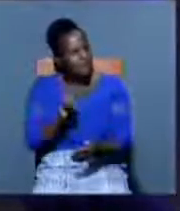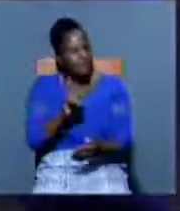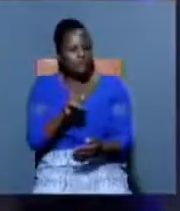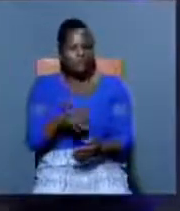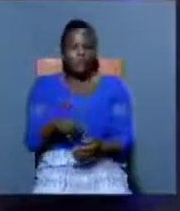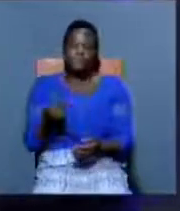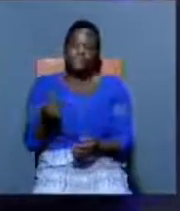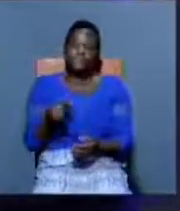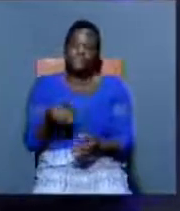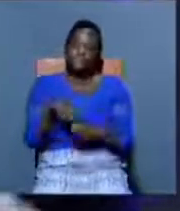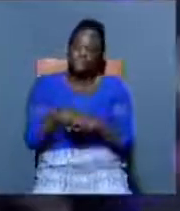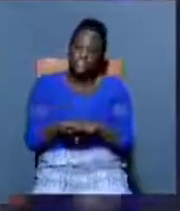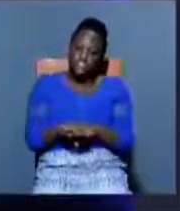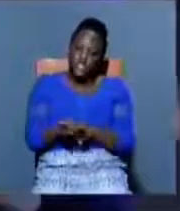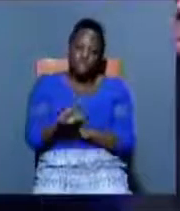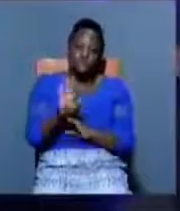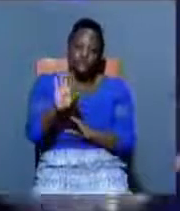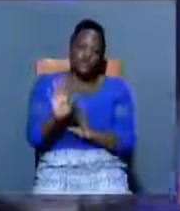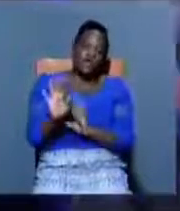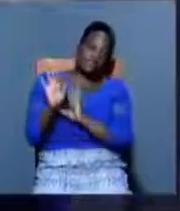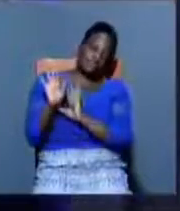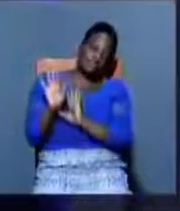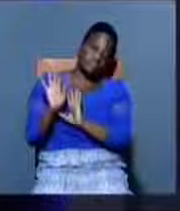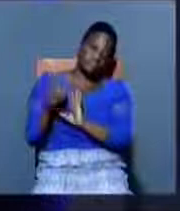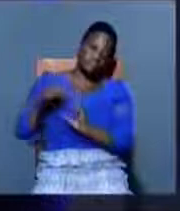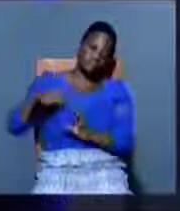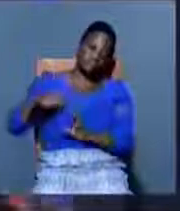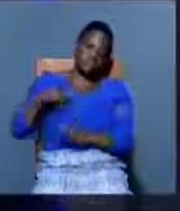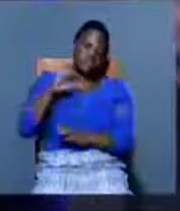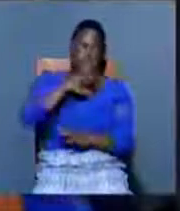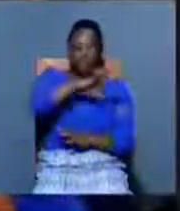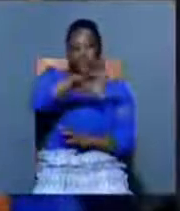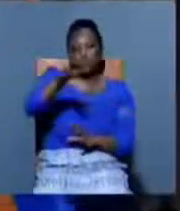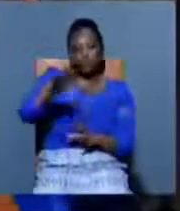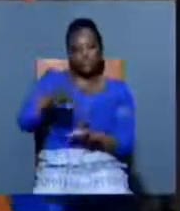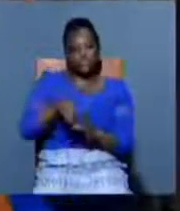ninalomficha, ndipo mke wangu alisalimisha mshahara wote.